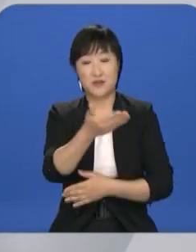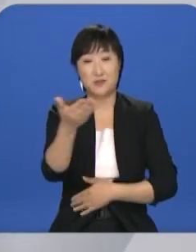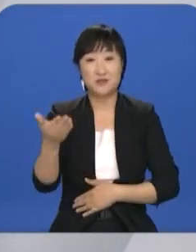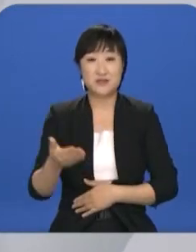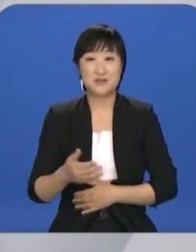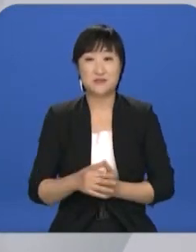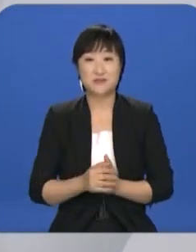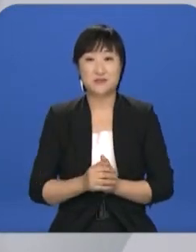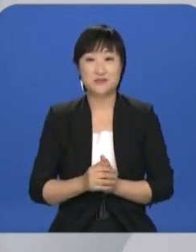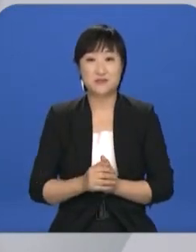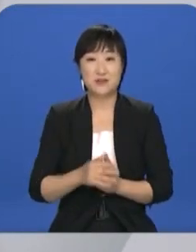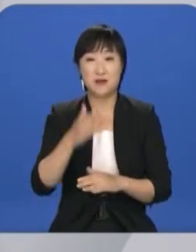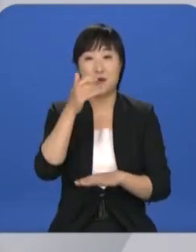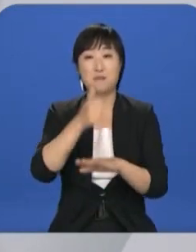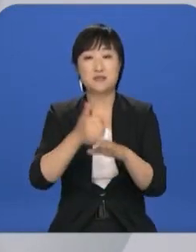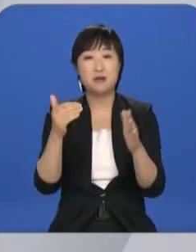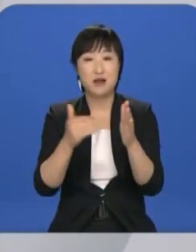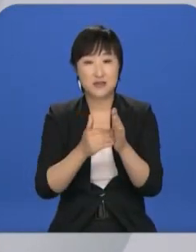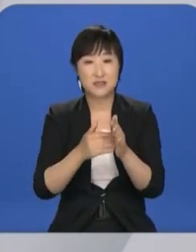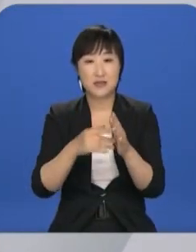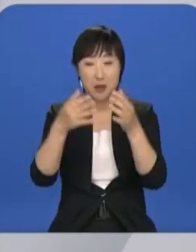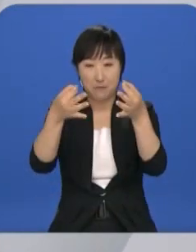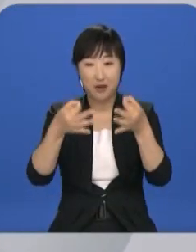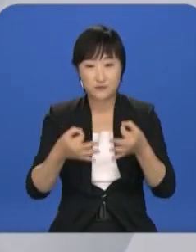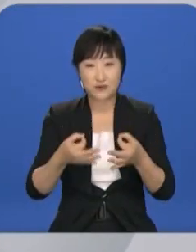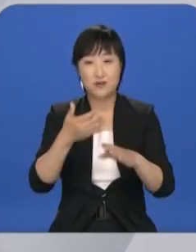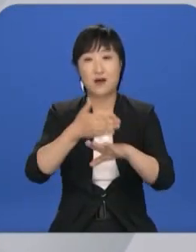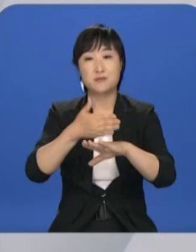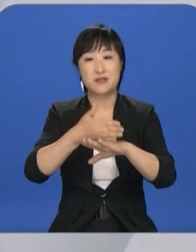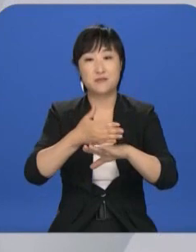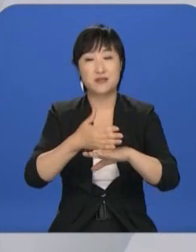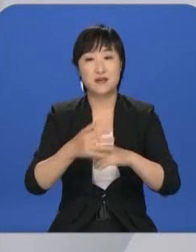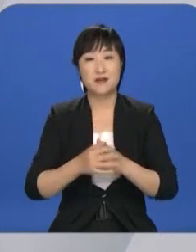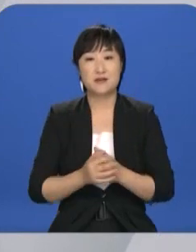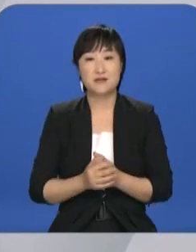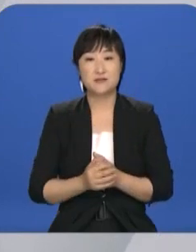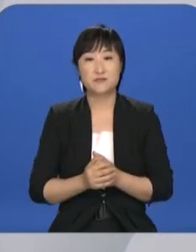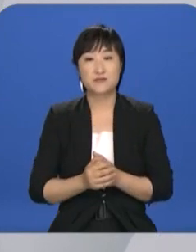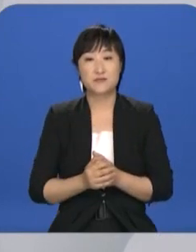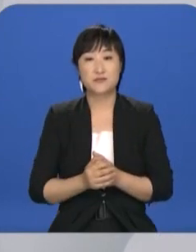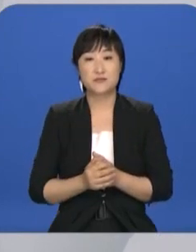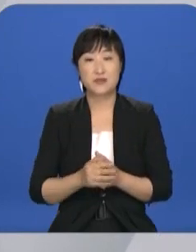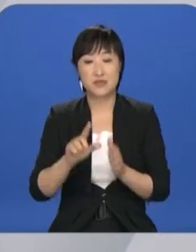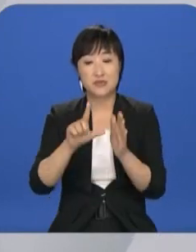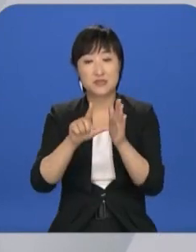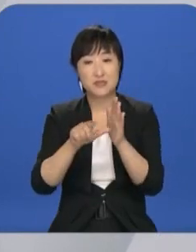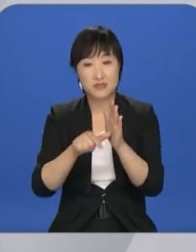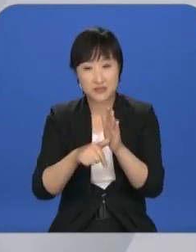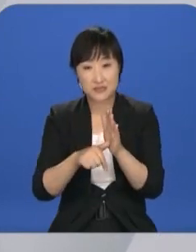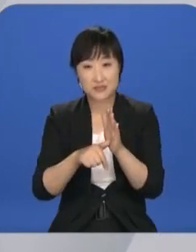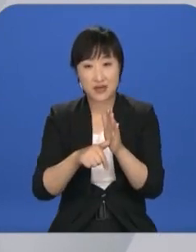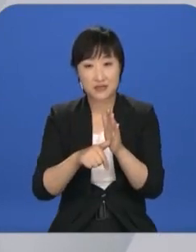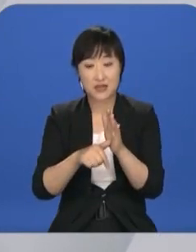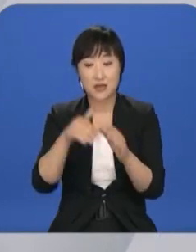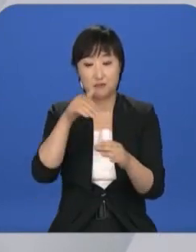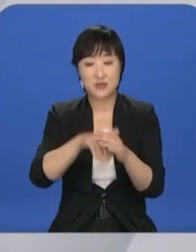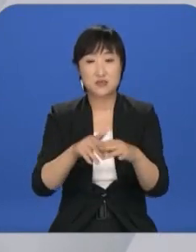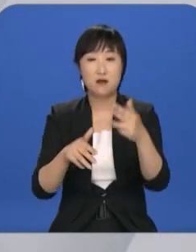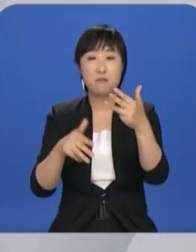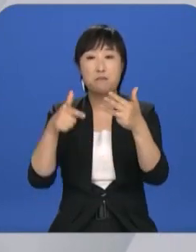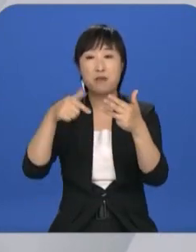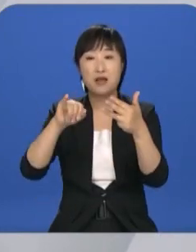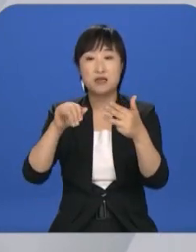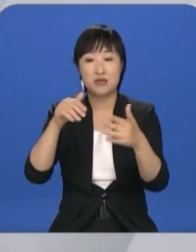국민 여러분, 끝까지 시청해 주셔서 감사드립니다. 이 시간이 민선